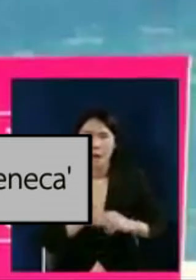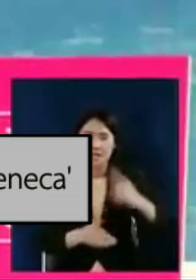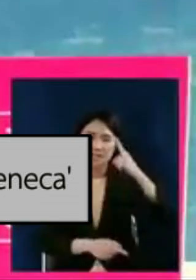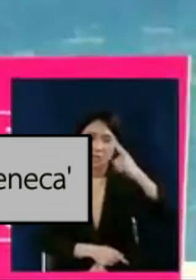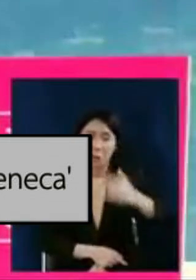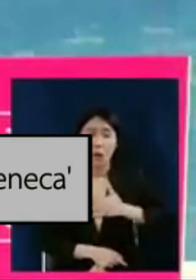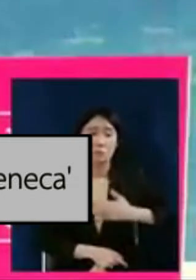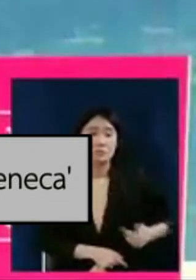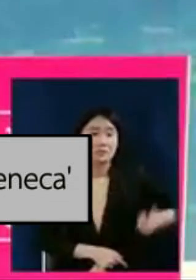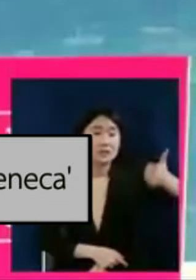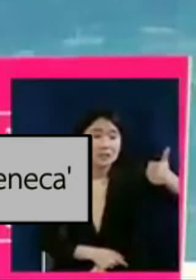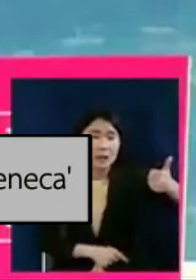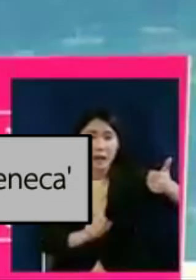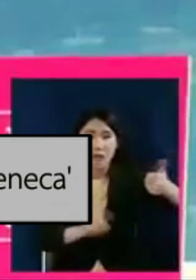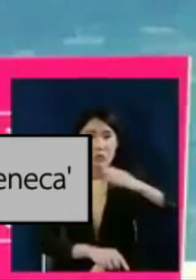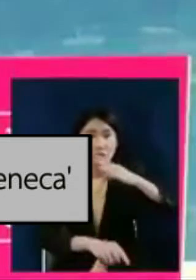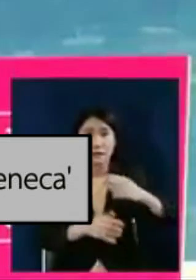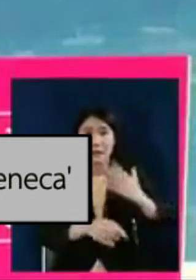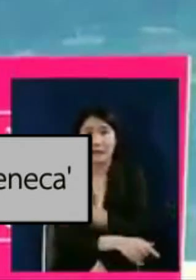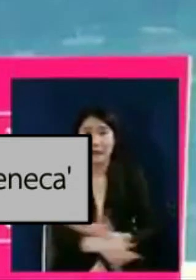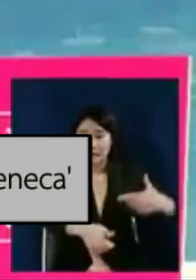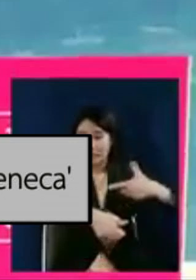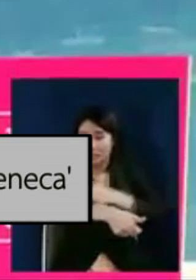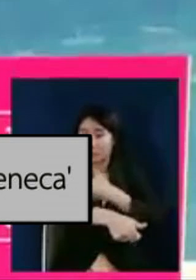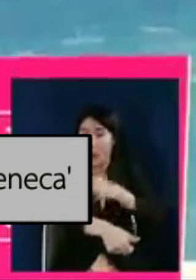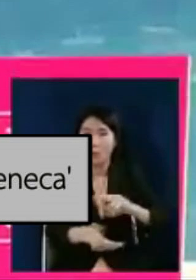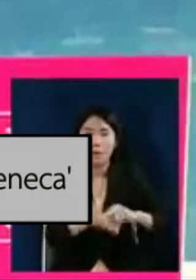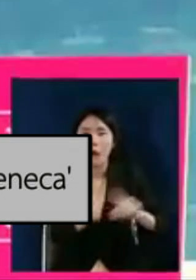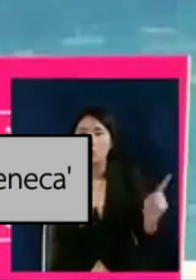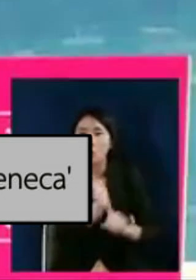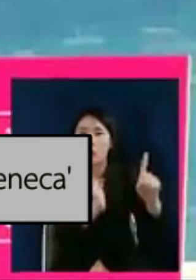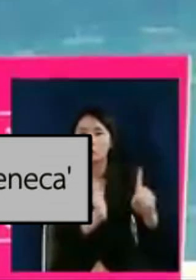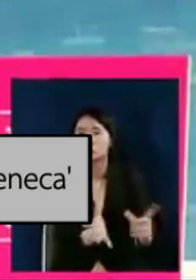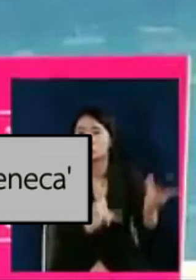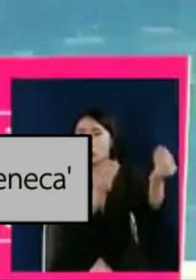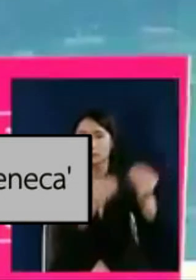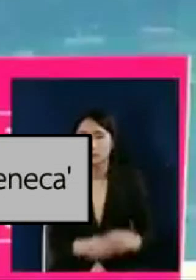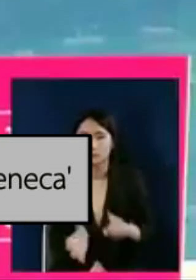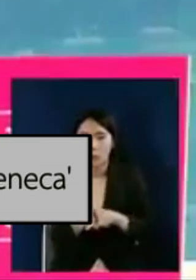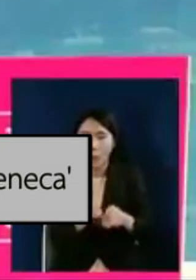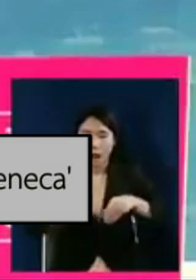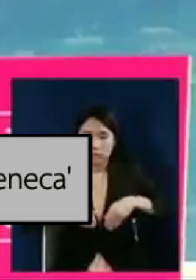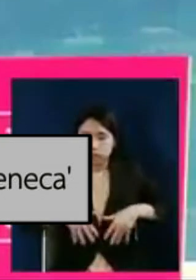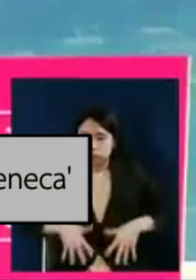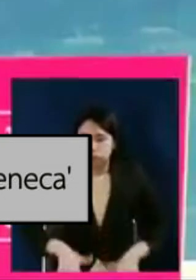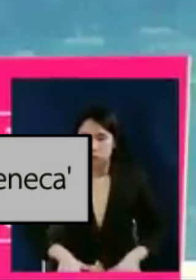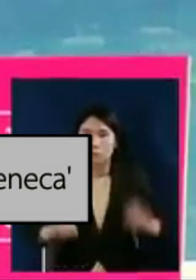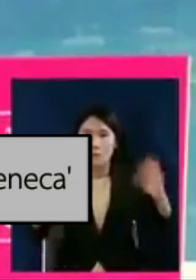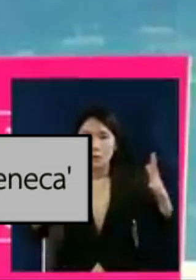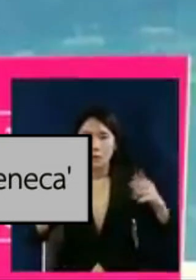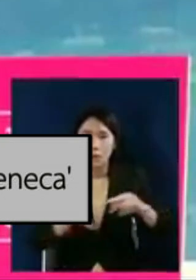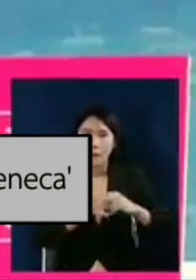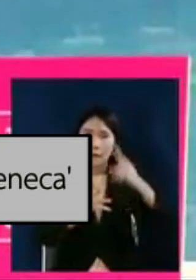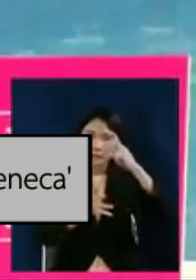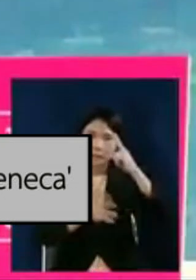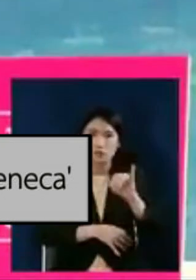ตรงที่ว่าเมื่อฉีดเข้าไปแล้วเนี่ยให้ครั้งเดียวไปนั้นเป็นแบ่งตัวเพิ่มขึ้นนะครับมันเพิ่ม